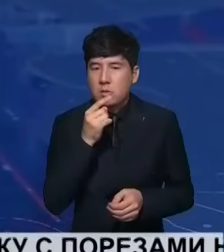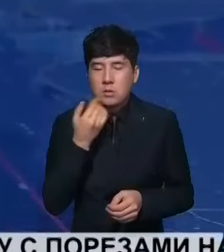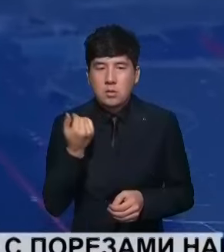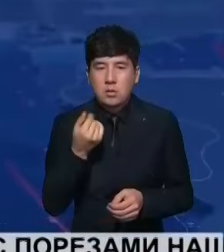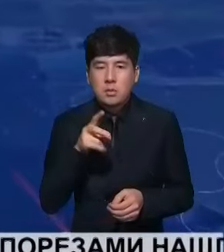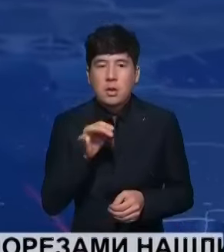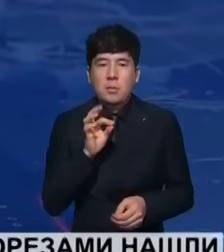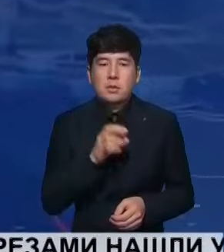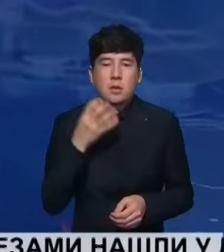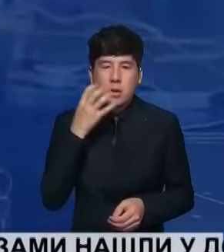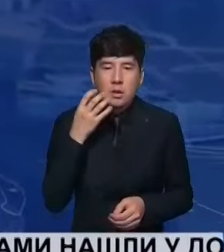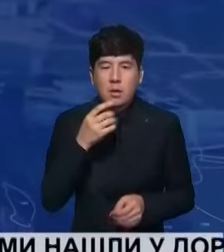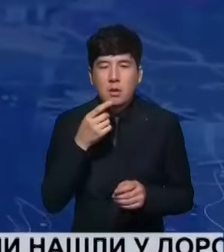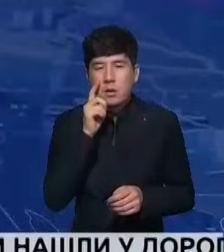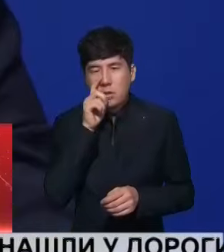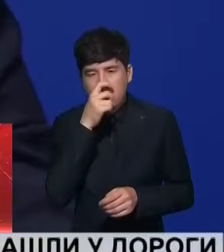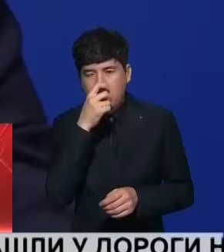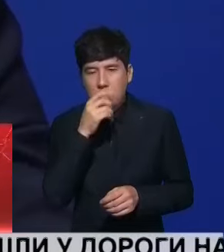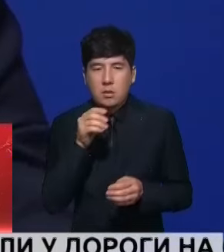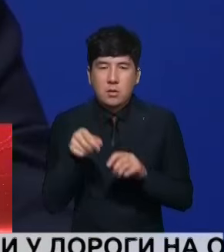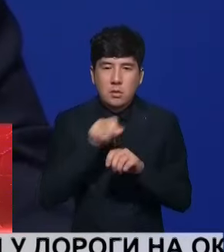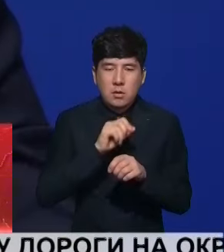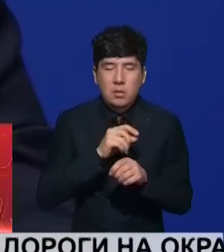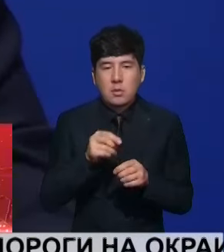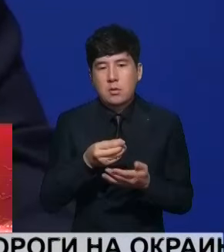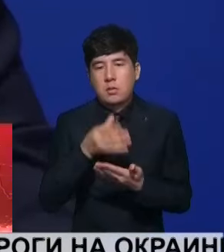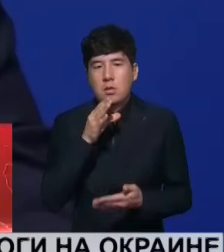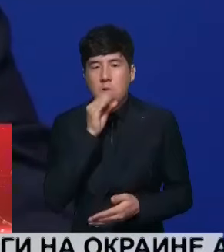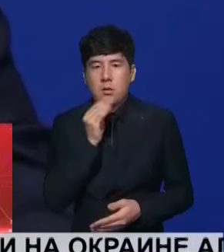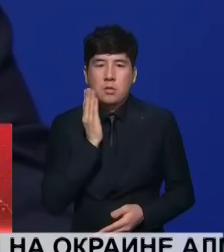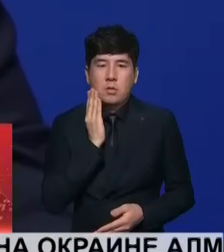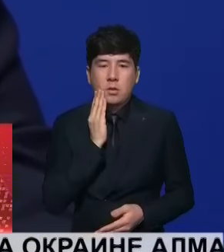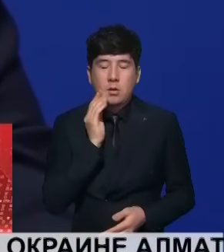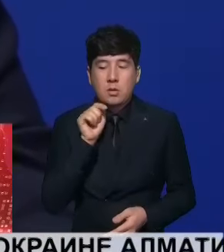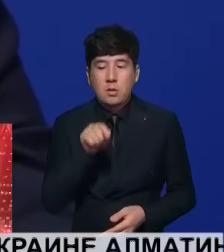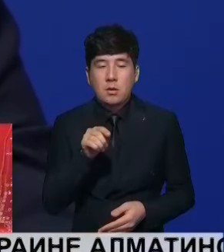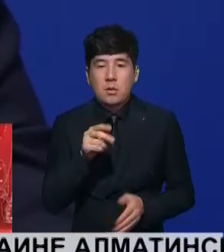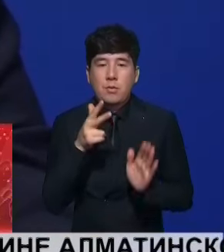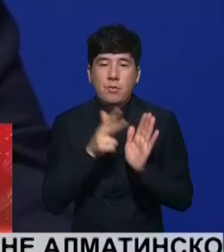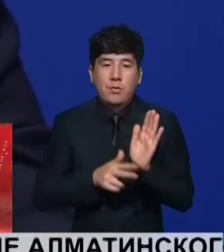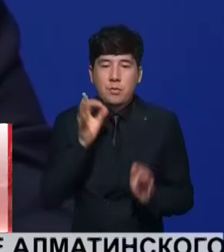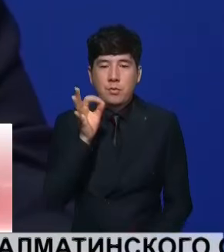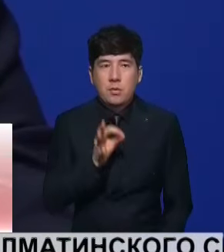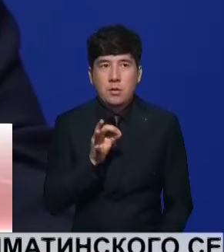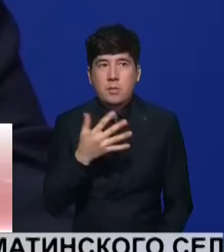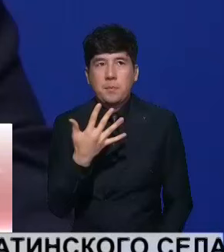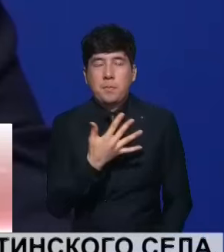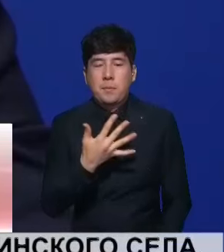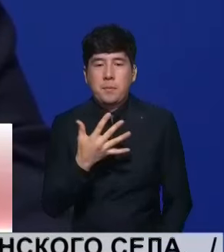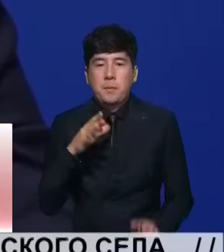Это апельсины, бананы, лимоны и так далее. По 14 продтоварам 80% и более. По 5